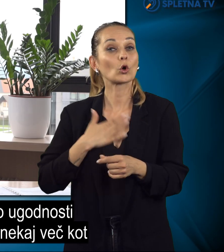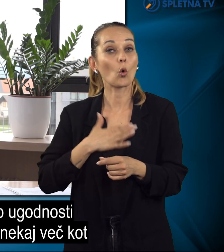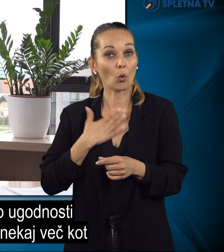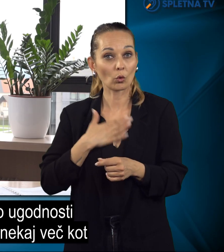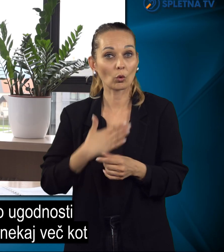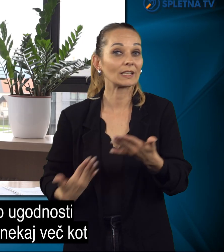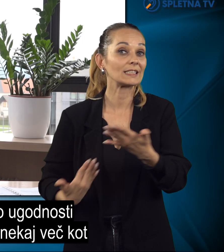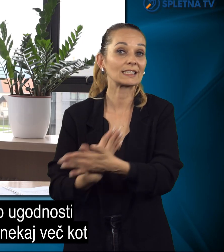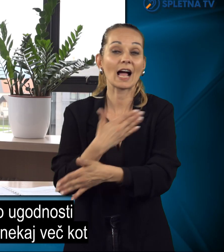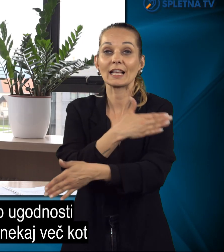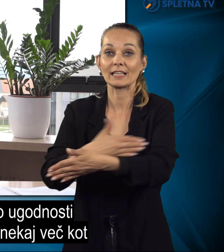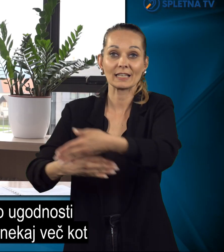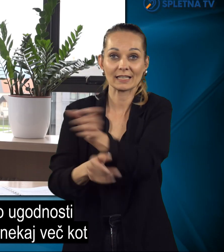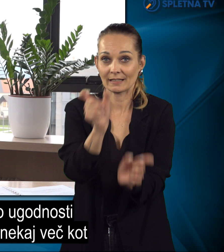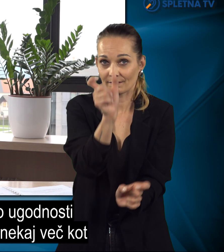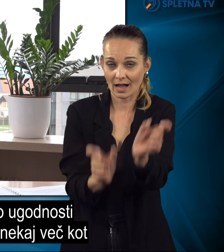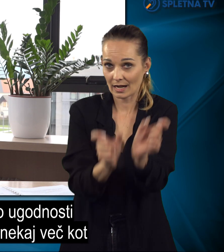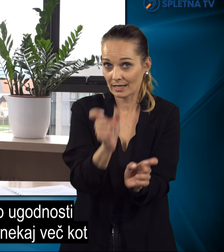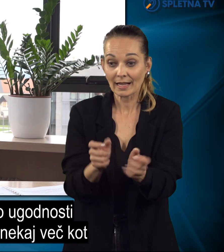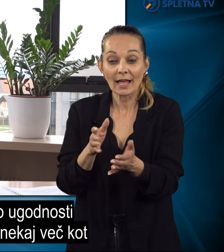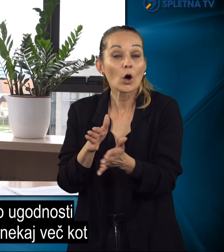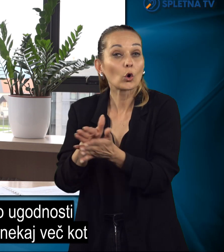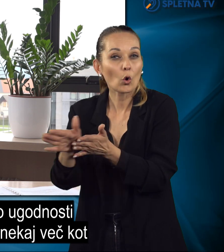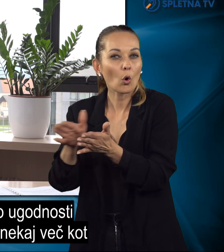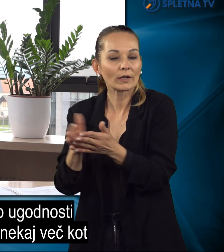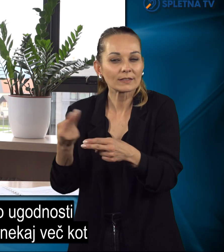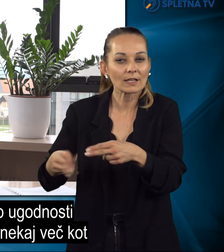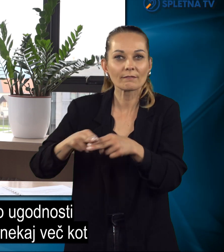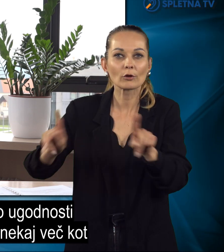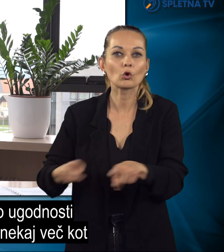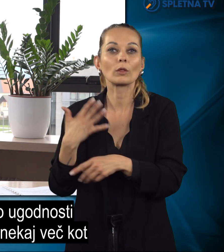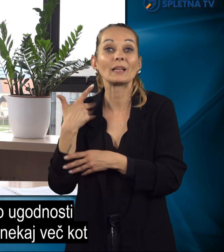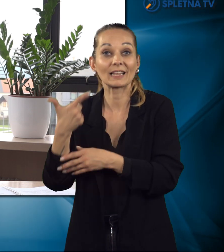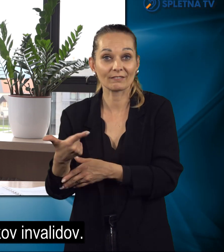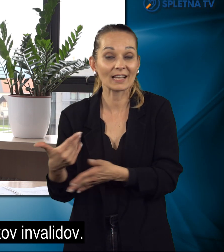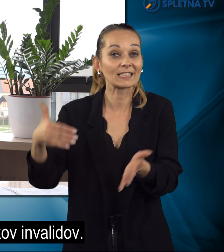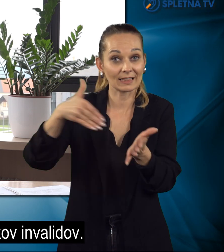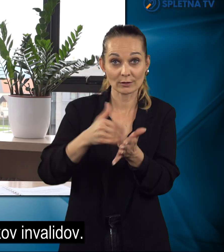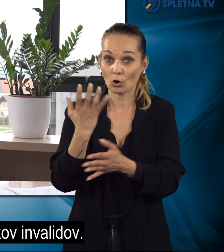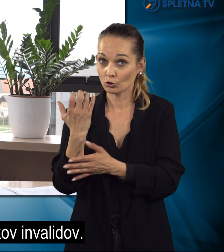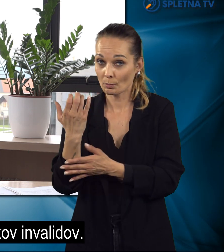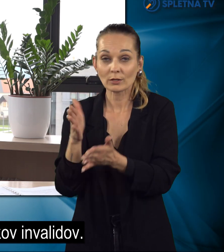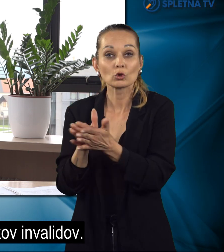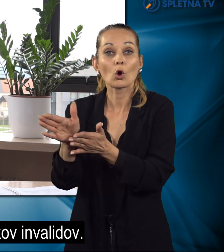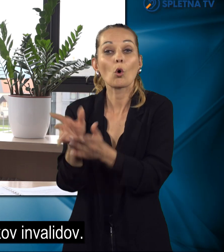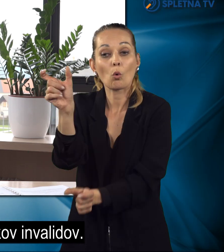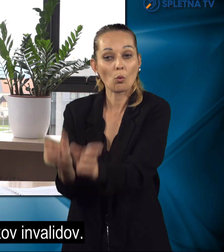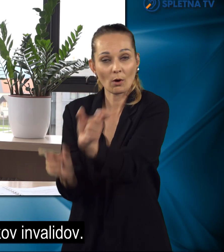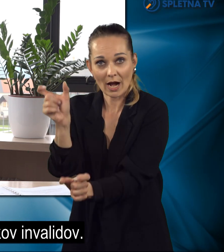Trenutno kartico ugodnosti za invalide koristi nekaj več kot